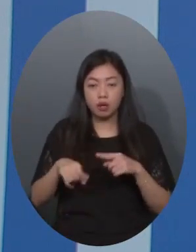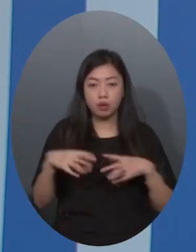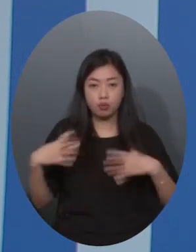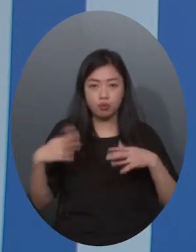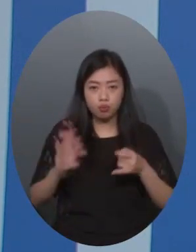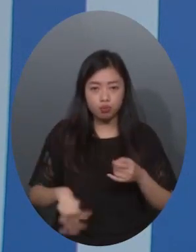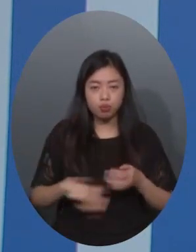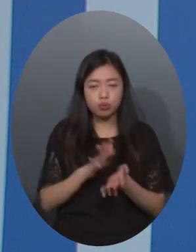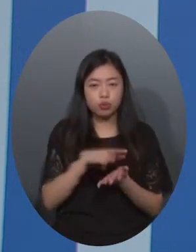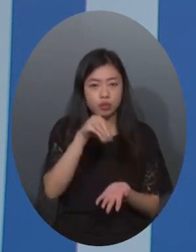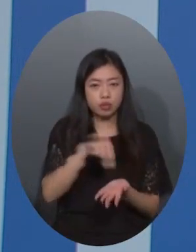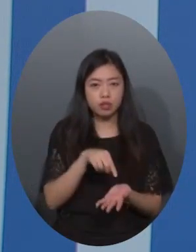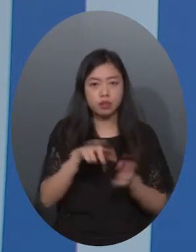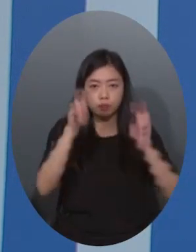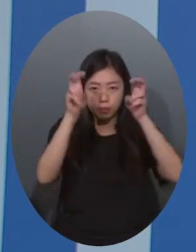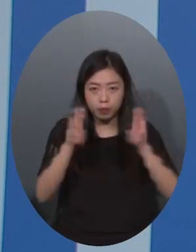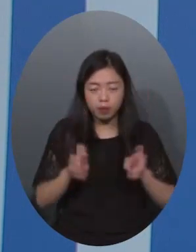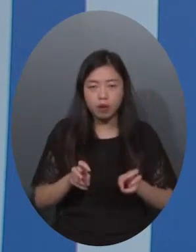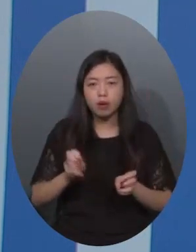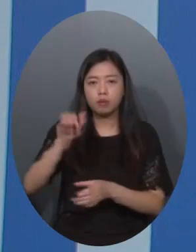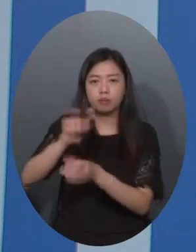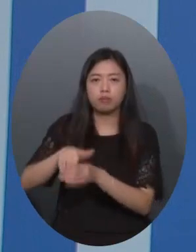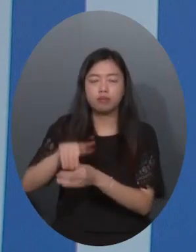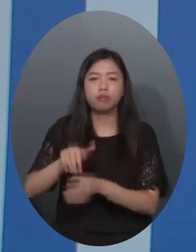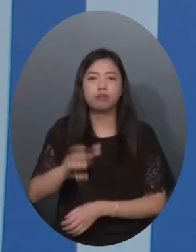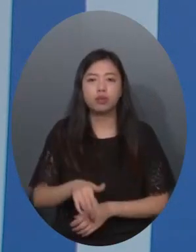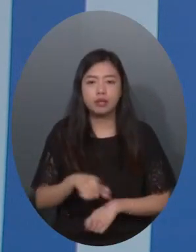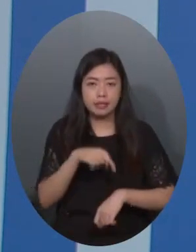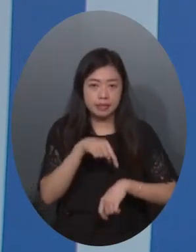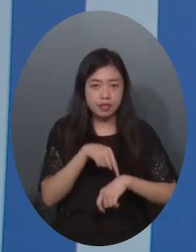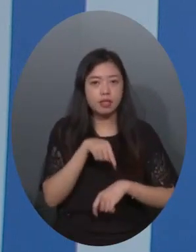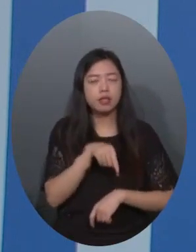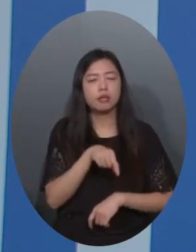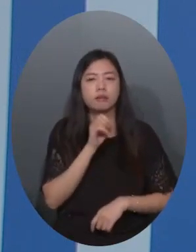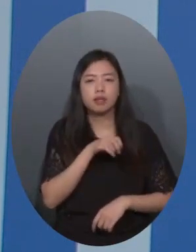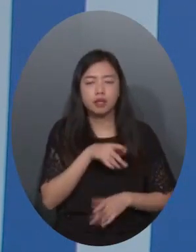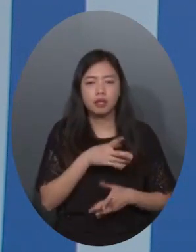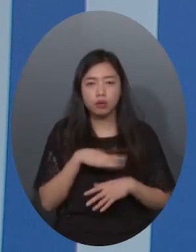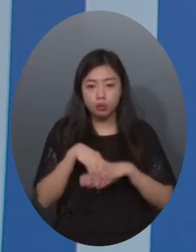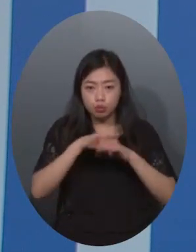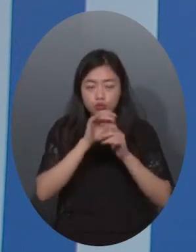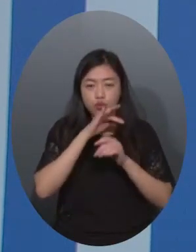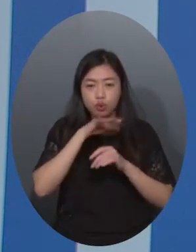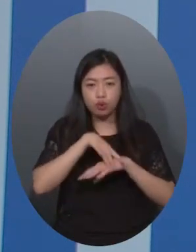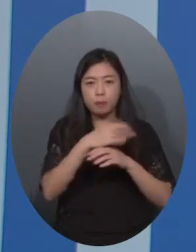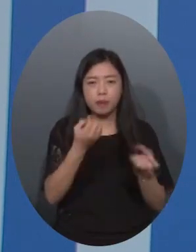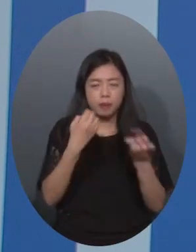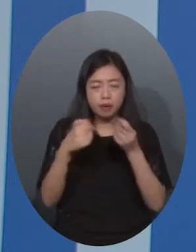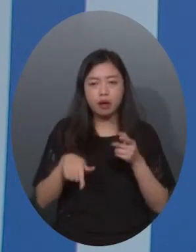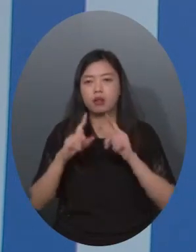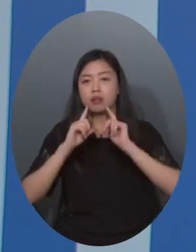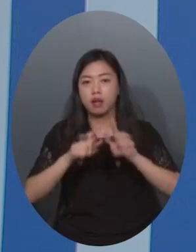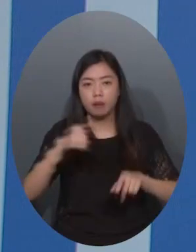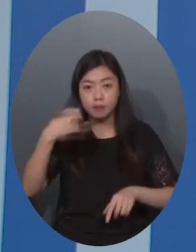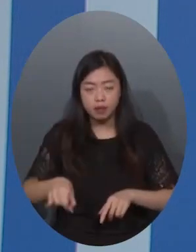的决议案进行投票。而因时间关系，未能够在大会上回复的问题，公司